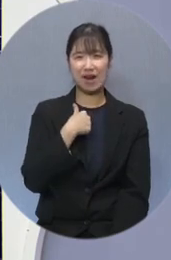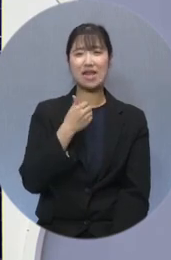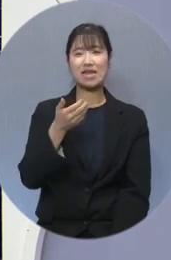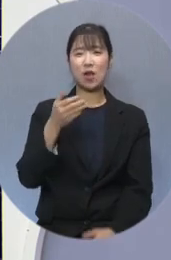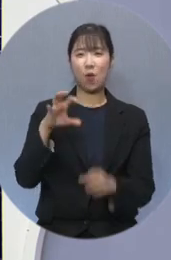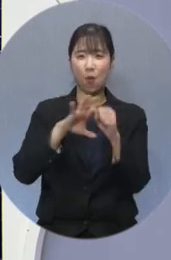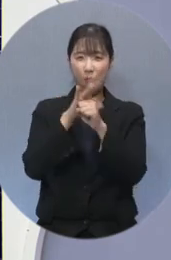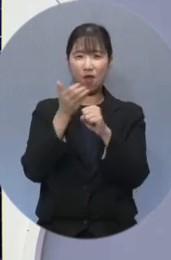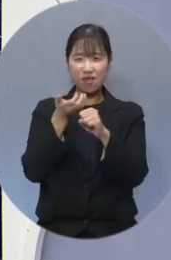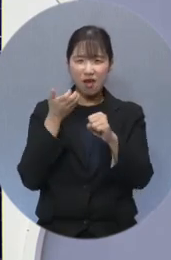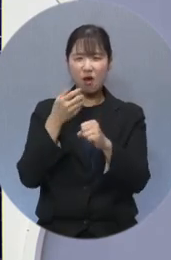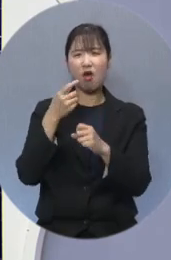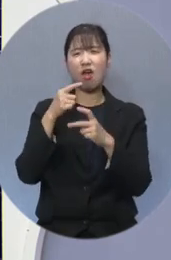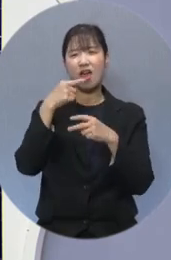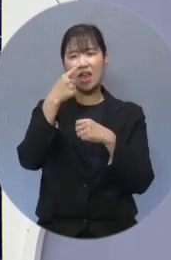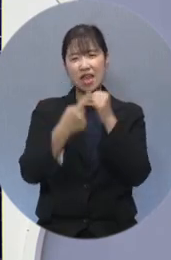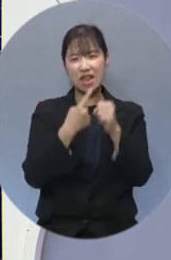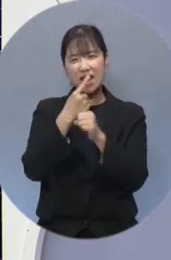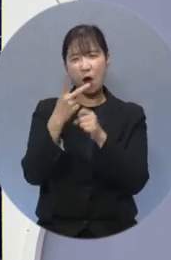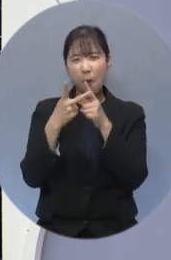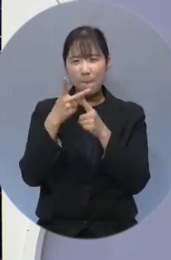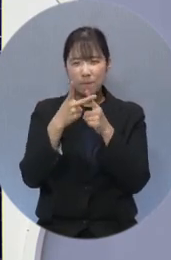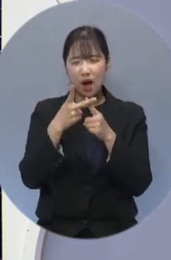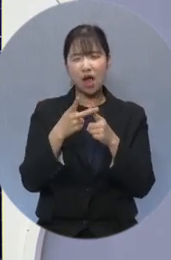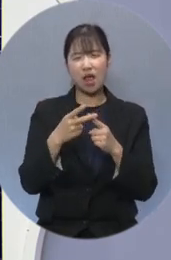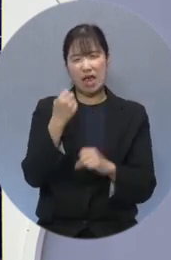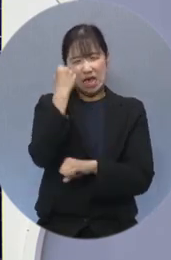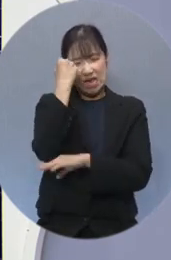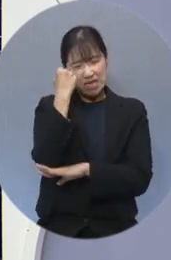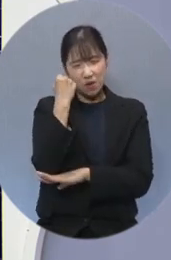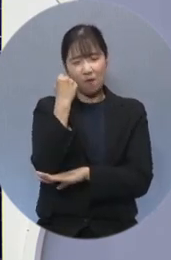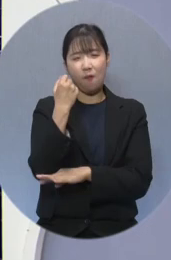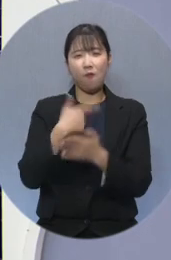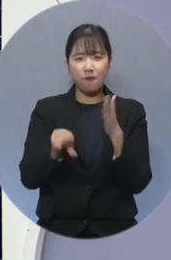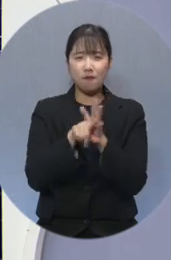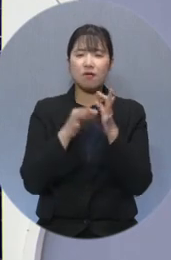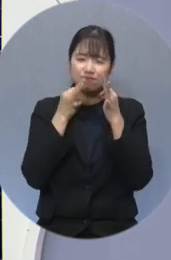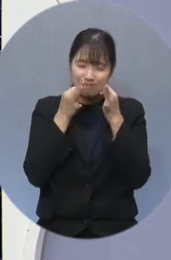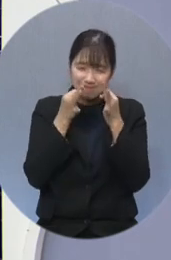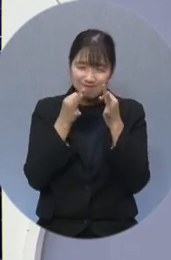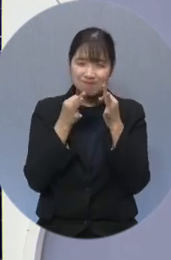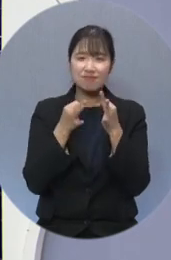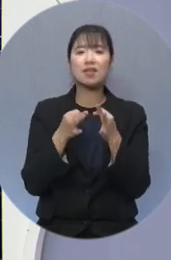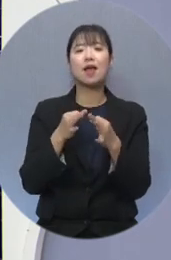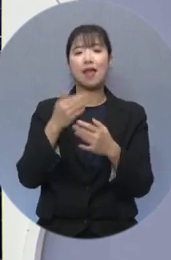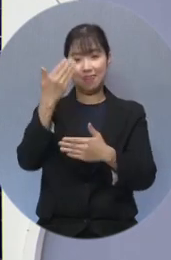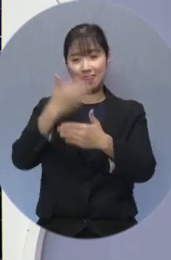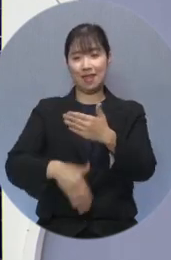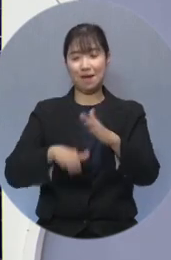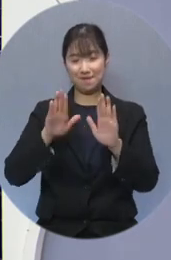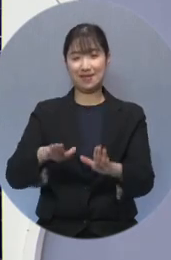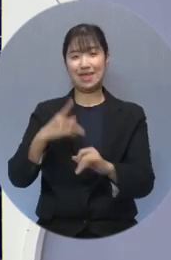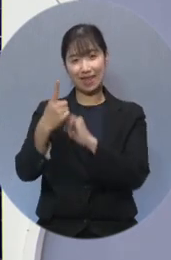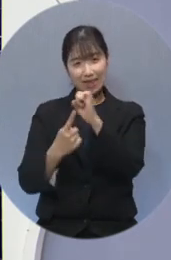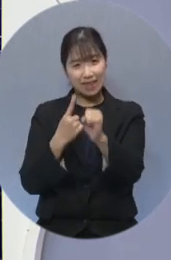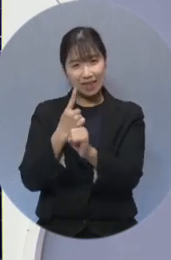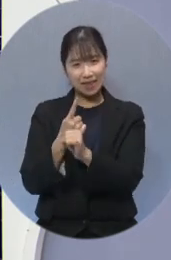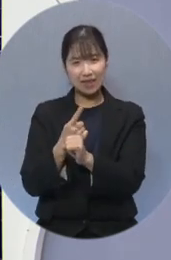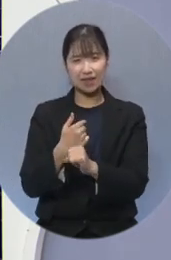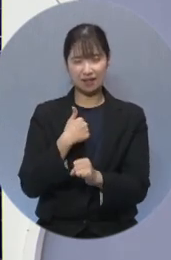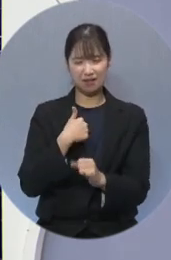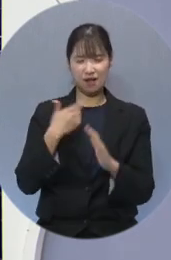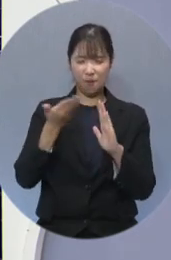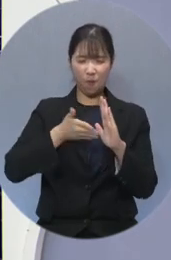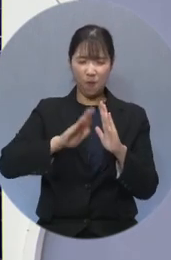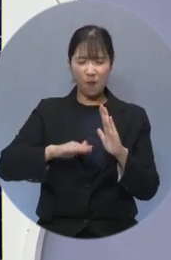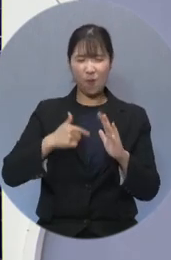반을 또 기초를 놓기 위해서 최사력을 다했고 이제 남은 1년은 지금 사실은 공직의